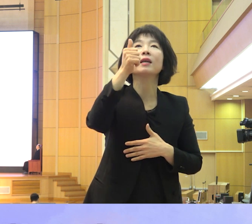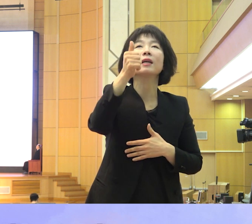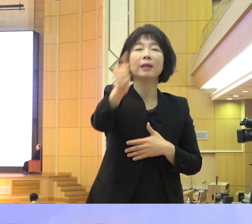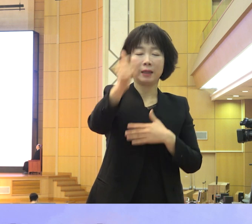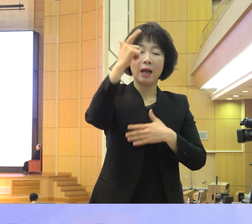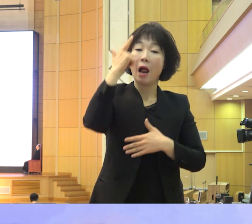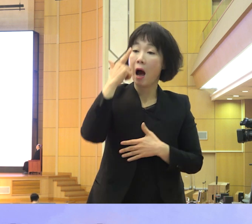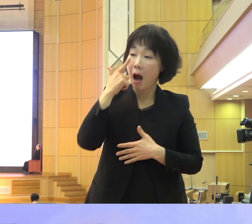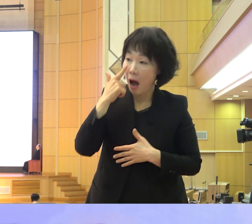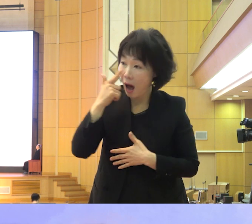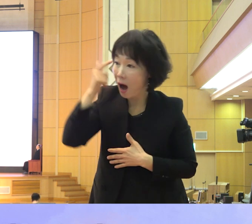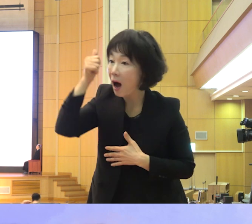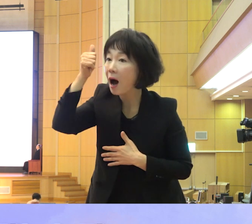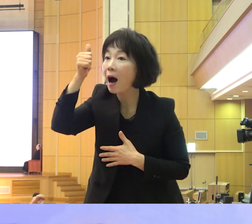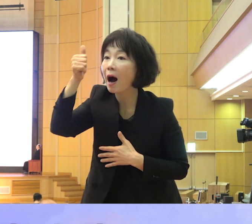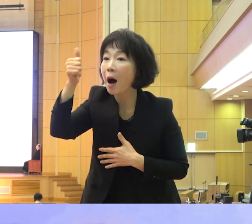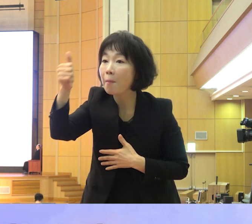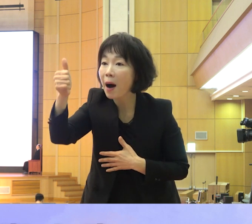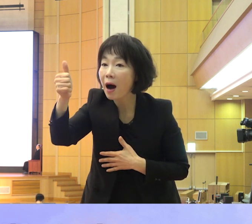아버지